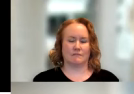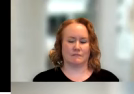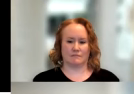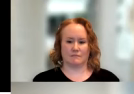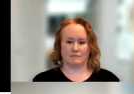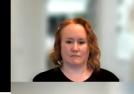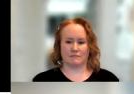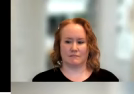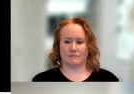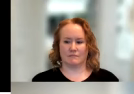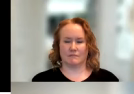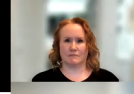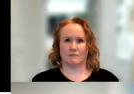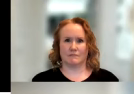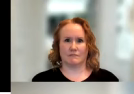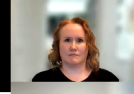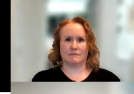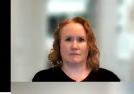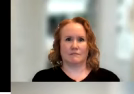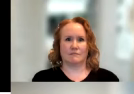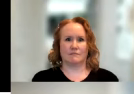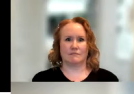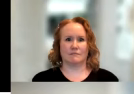for oppfyllelse av tilgjengelighetskravene.